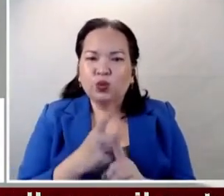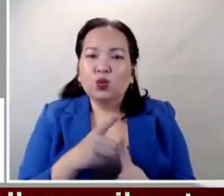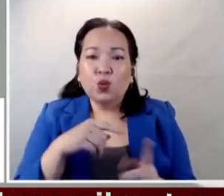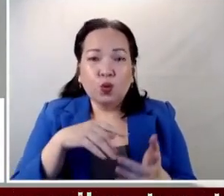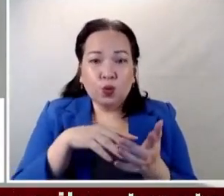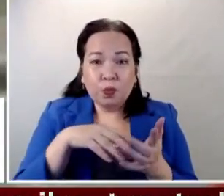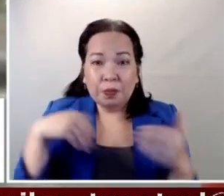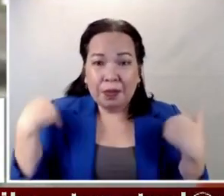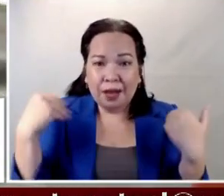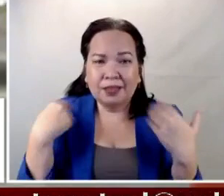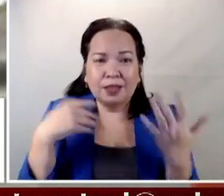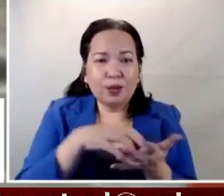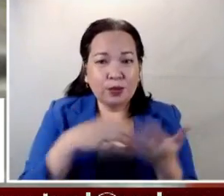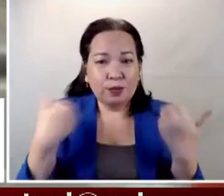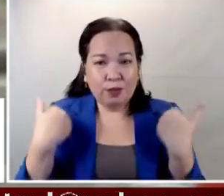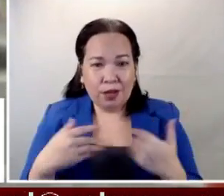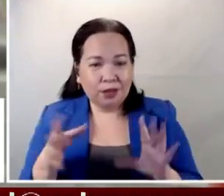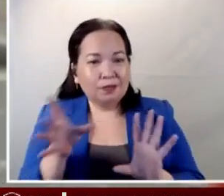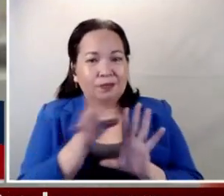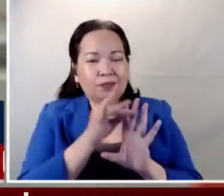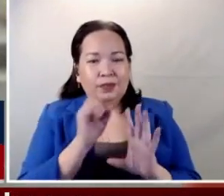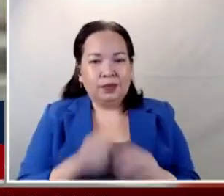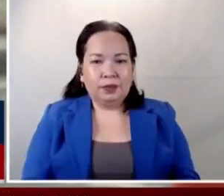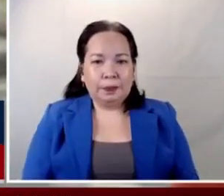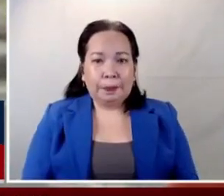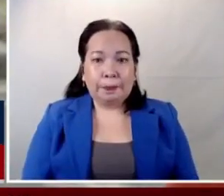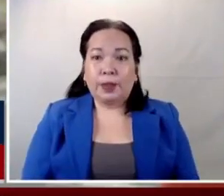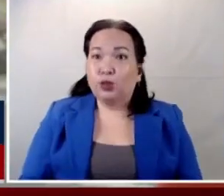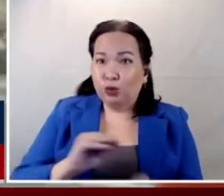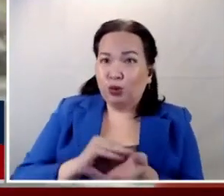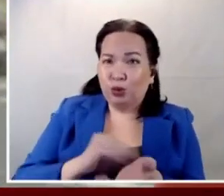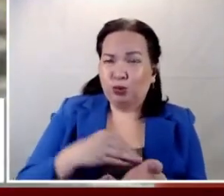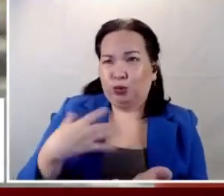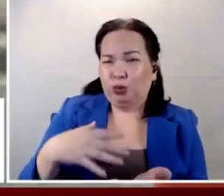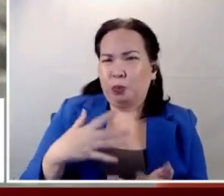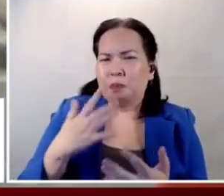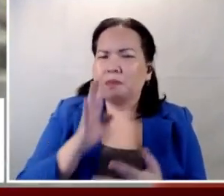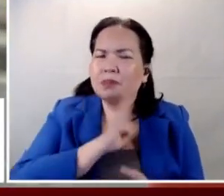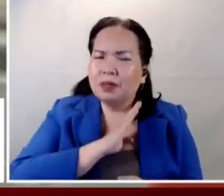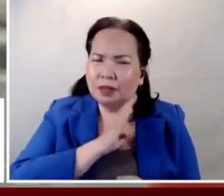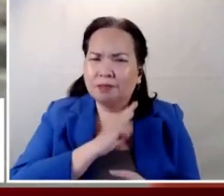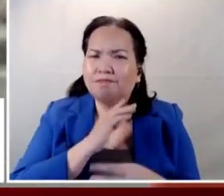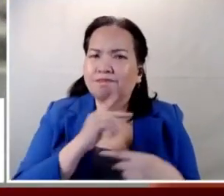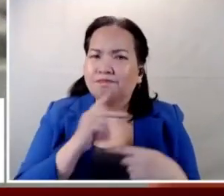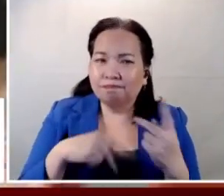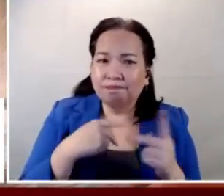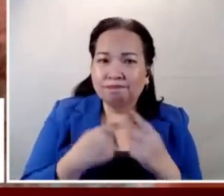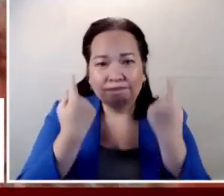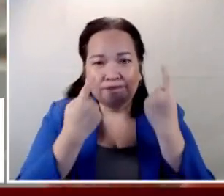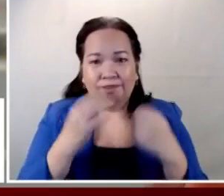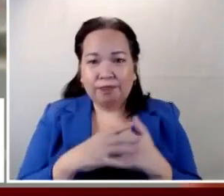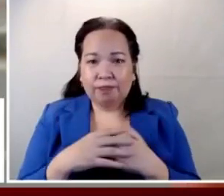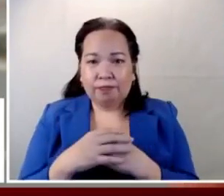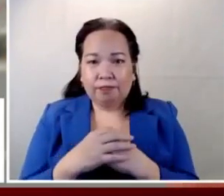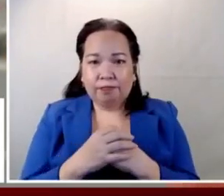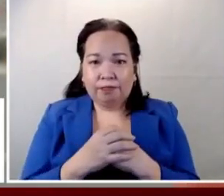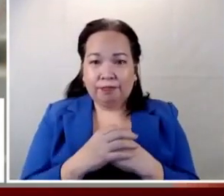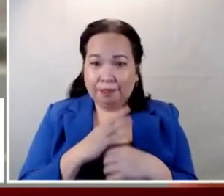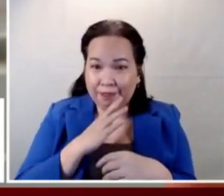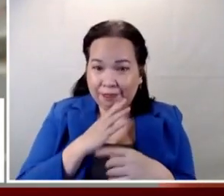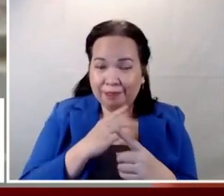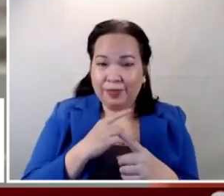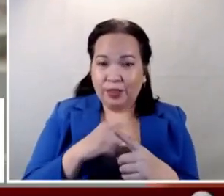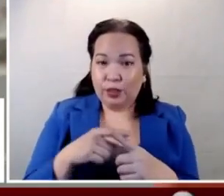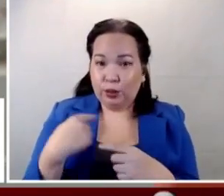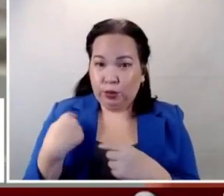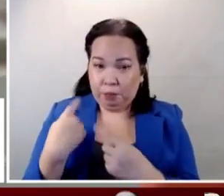infection from COVID. Yung doctors po, they're very kind po and very gentle po. And throughout my whole